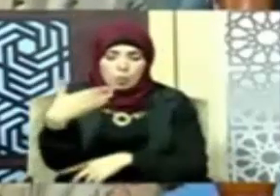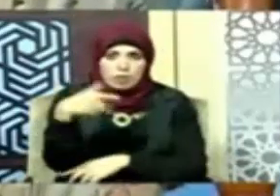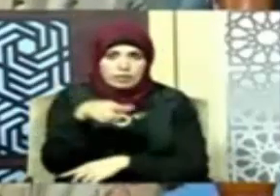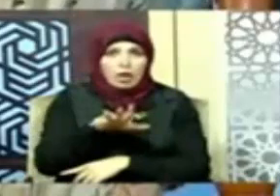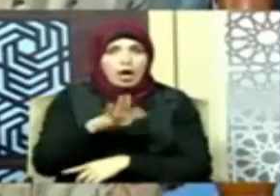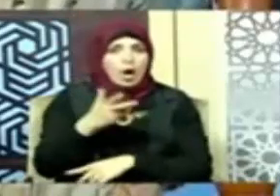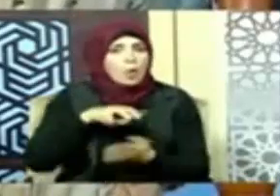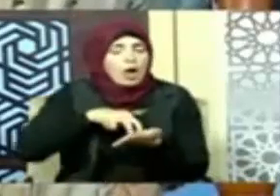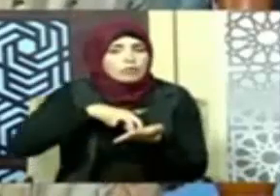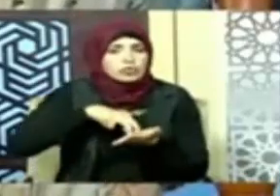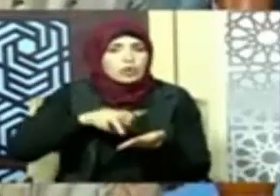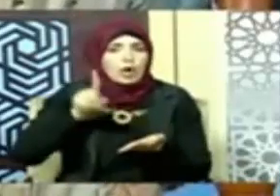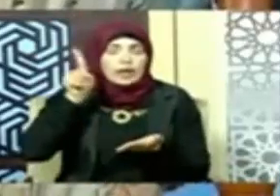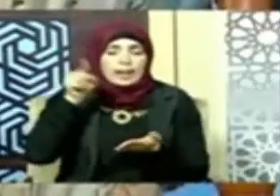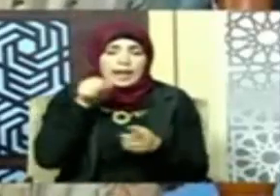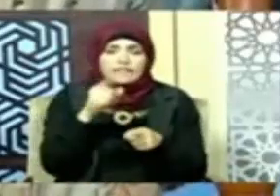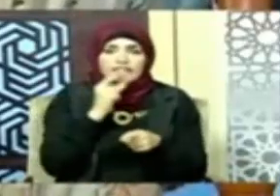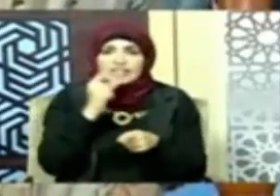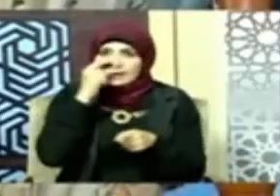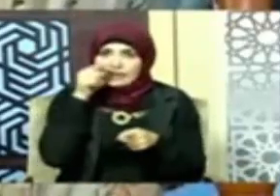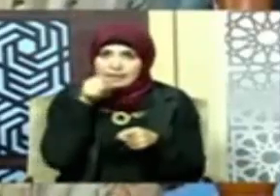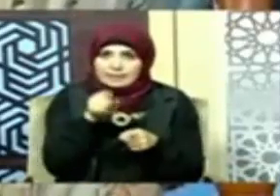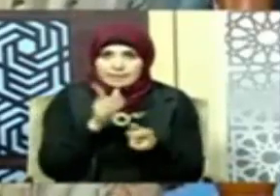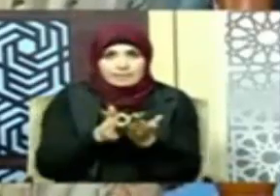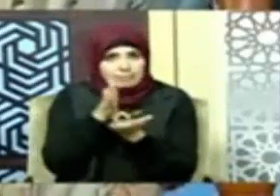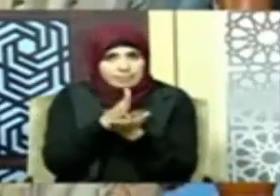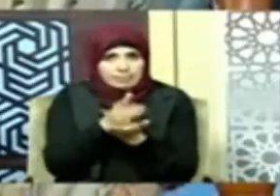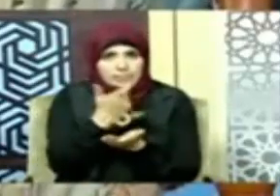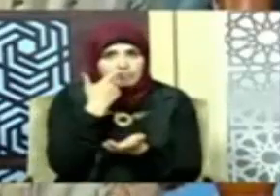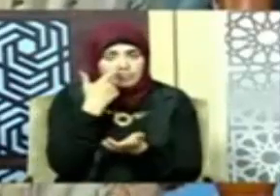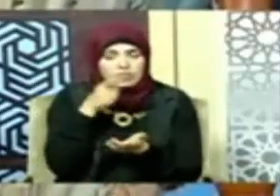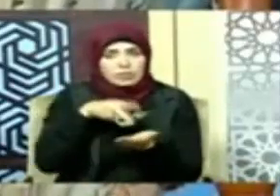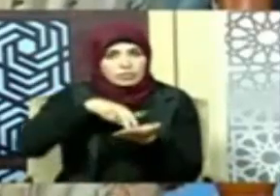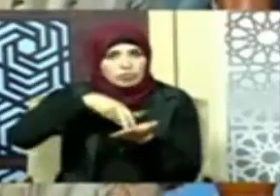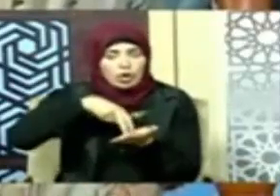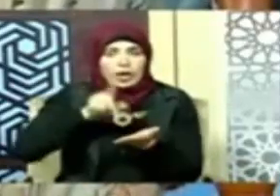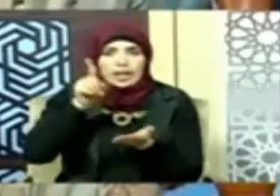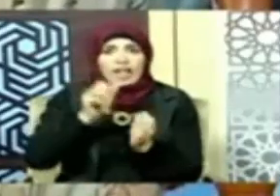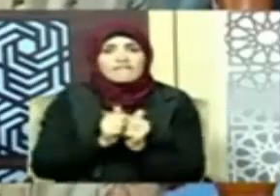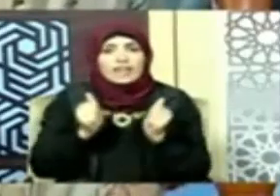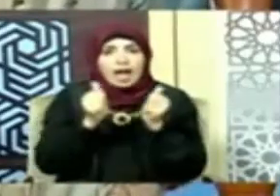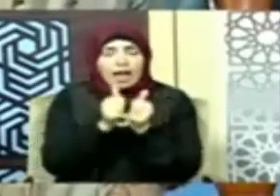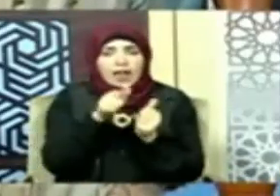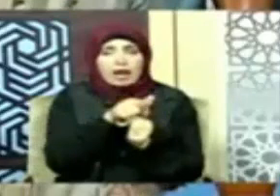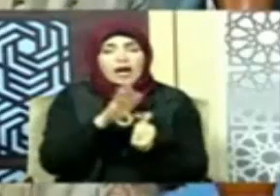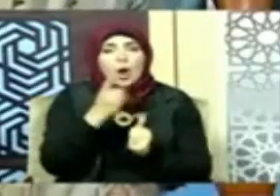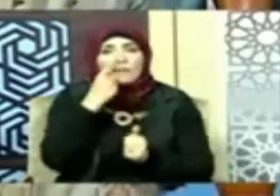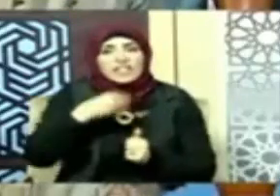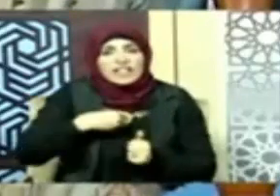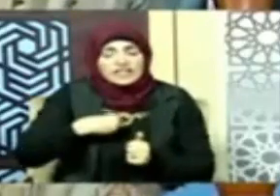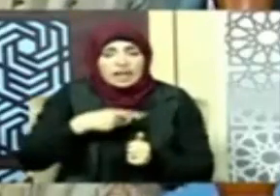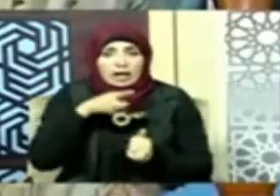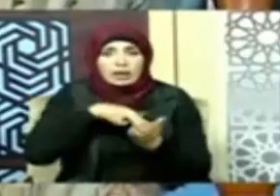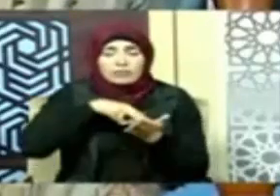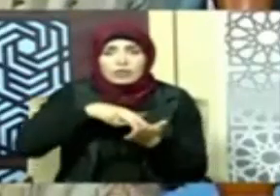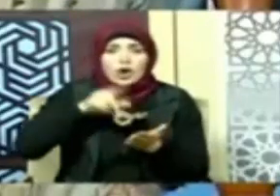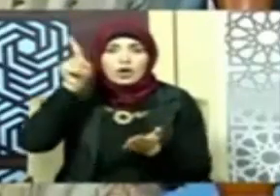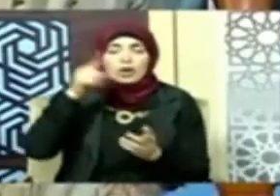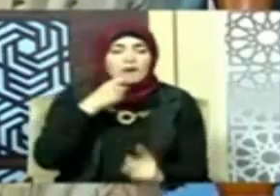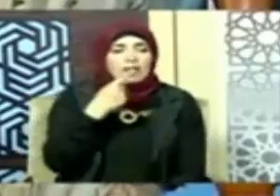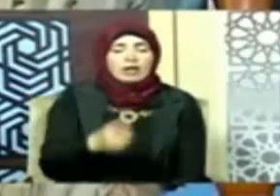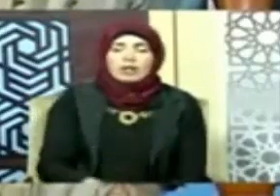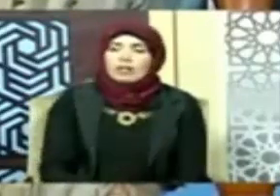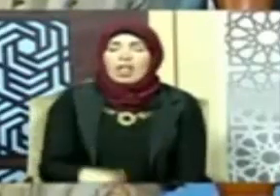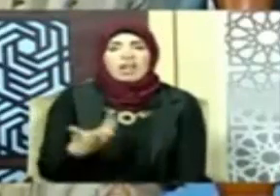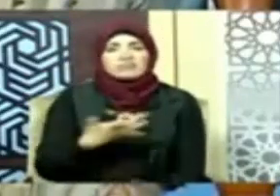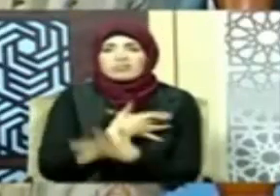دينك أو اتق الله في أهلك أو اتق الله في نفسك، أخذته